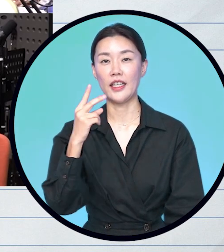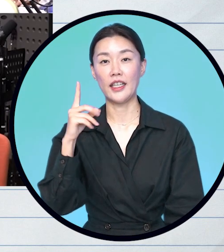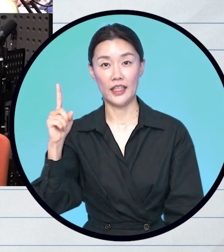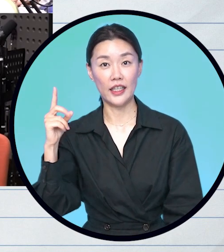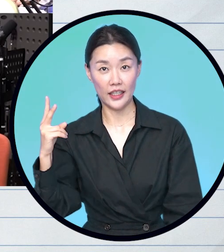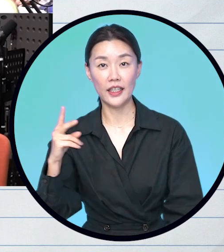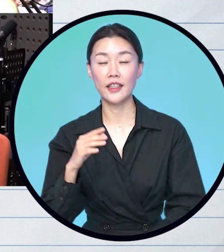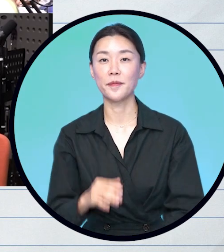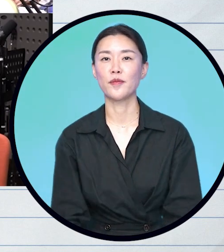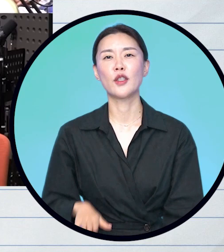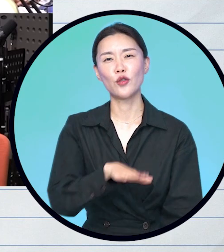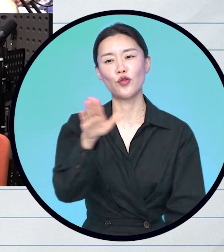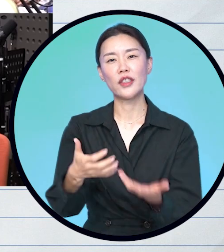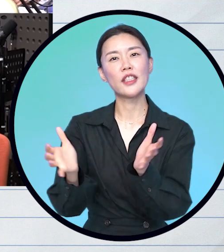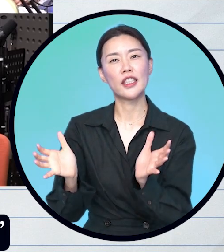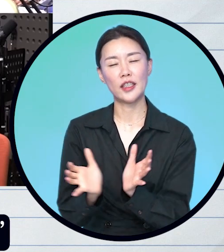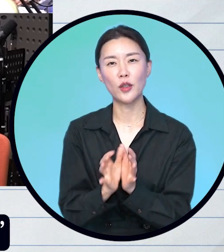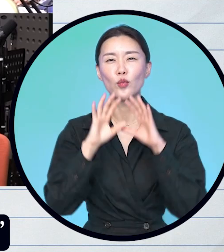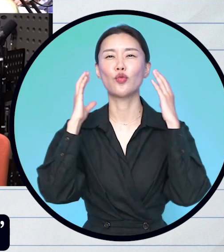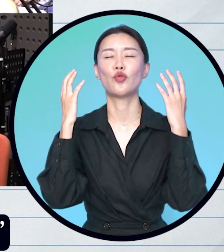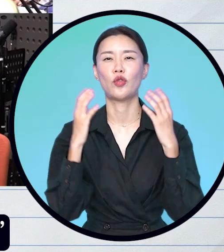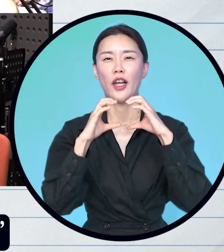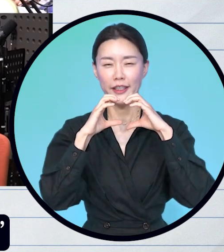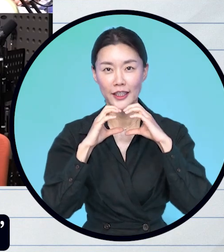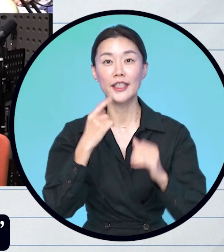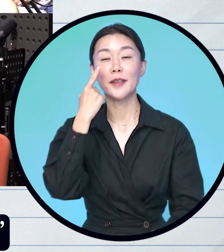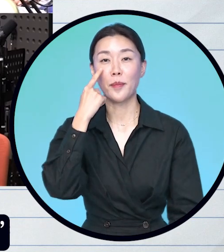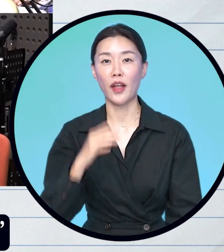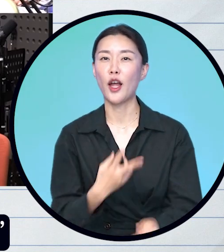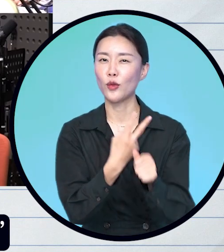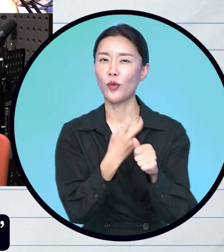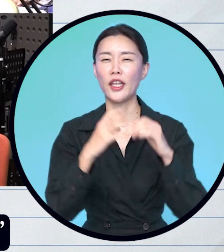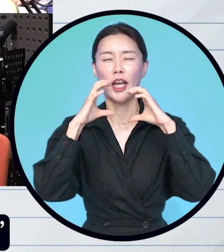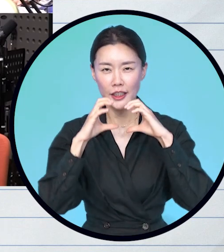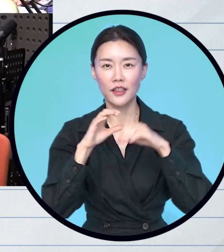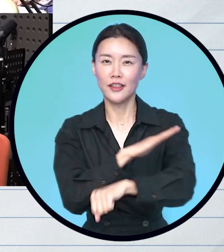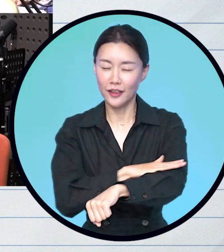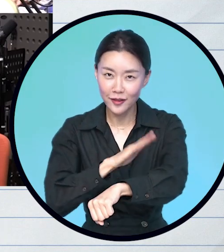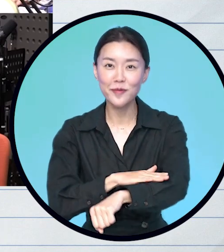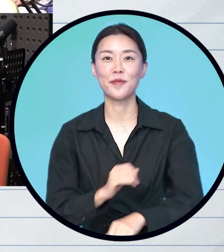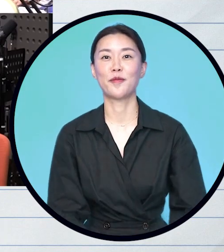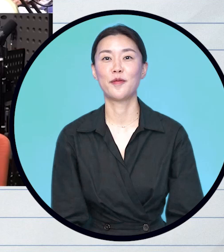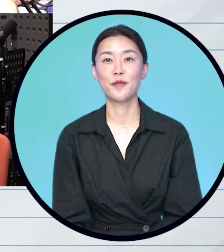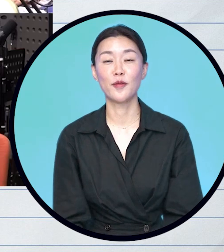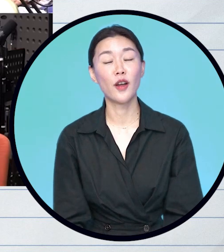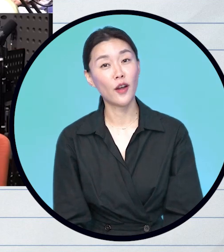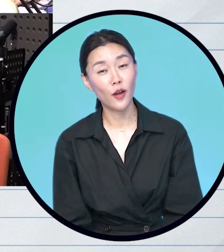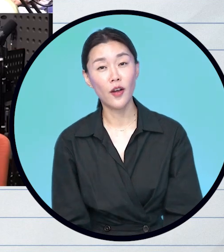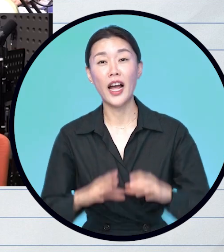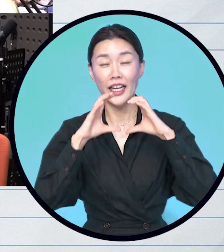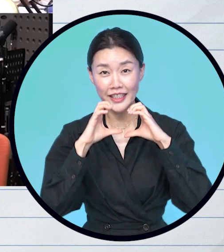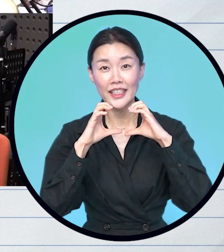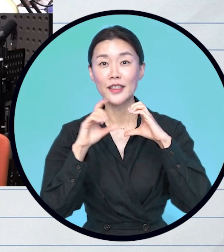K1221님께서 우리 애들 풍선 아트 시켜주세요. 우리 툭깅이들 깨물 아트 정말 잘합니다 하셨거든요. 깨물